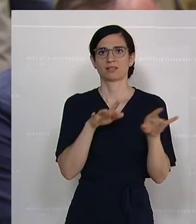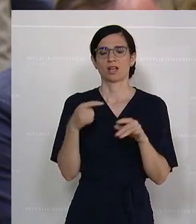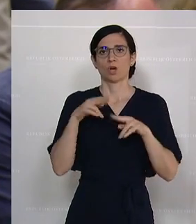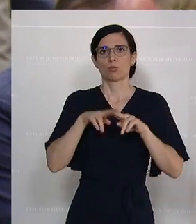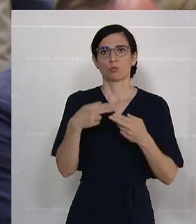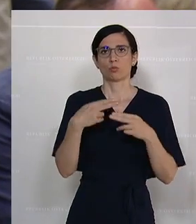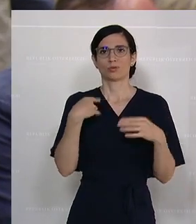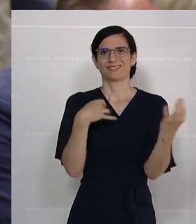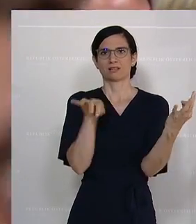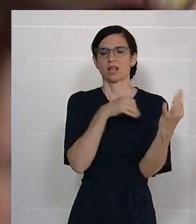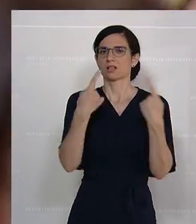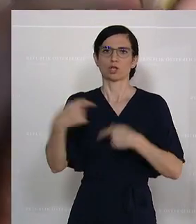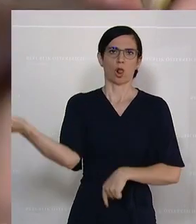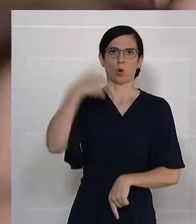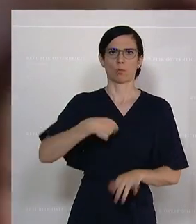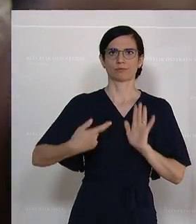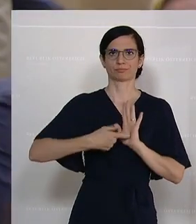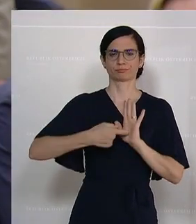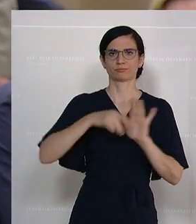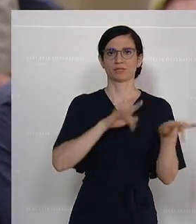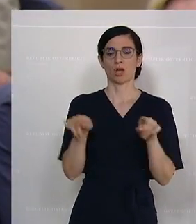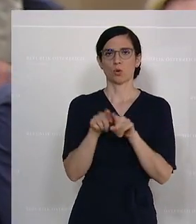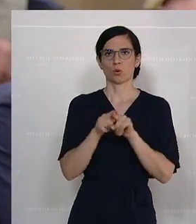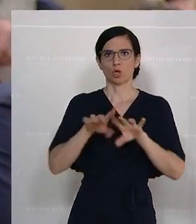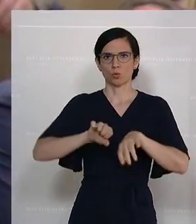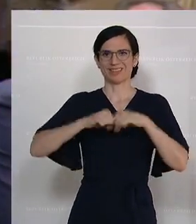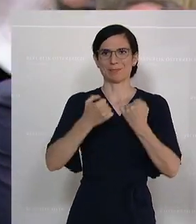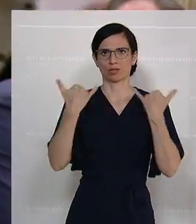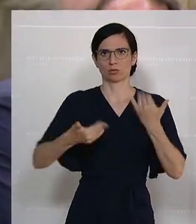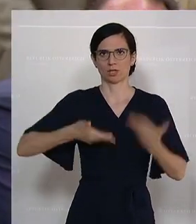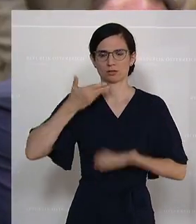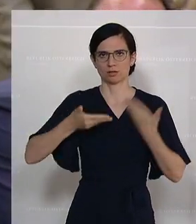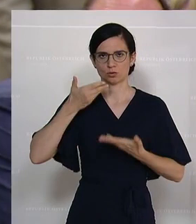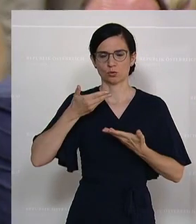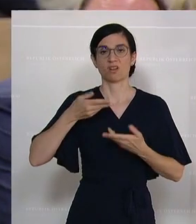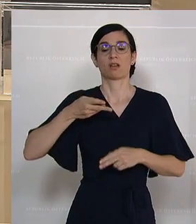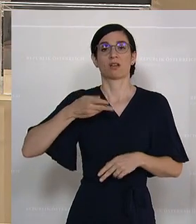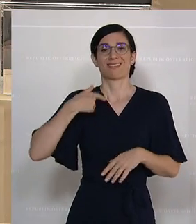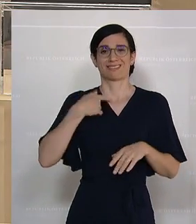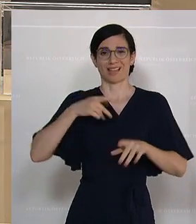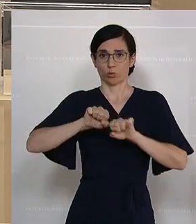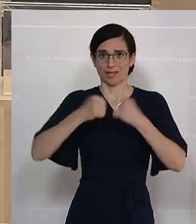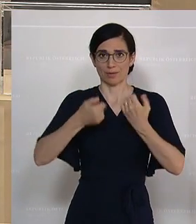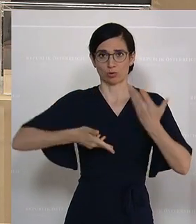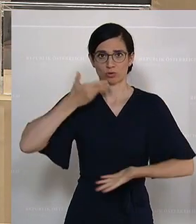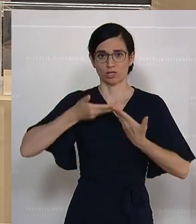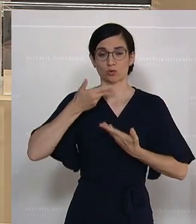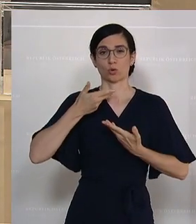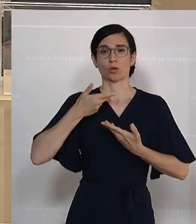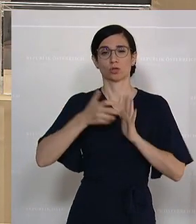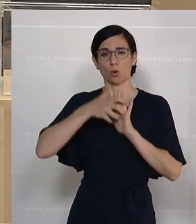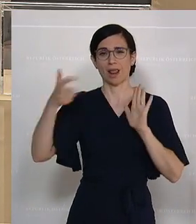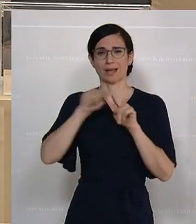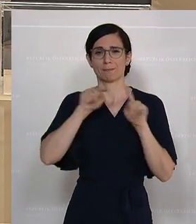bundeskanzlers und damit einhergehend auf die unterbrechung dieser sitzung auf die unterbrechung dieser sitzung und zwar so lange